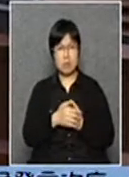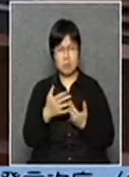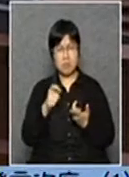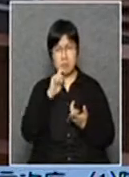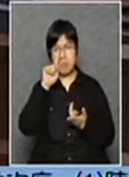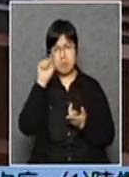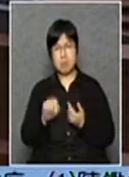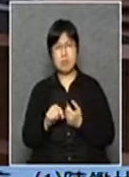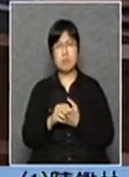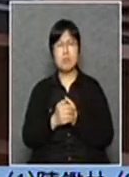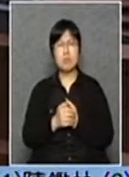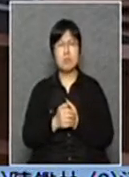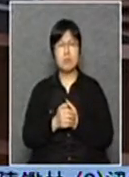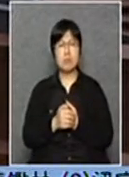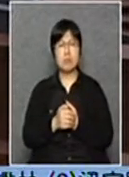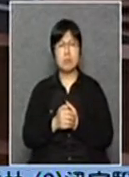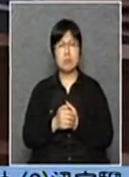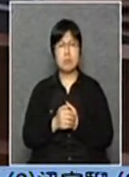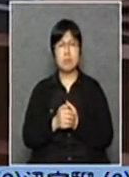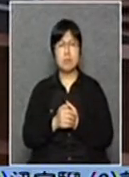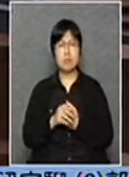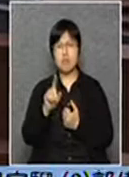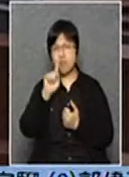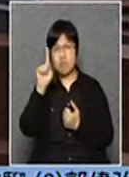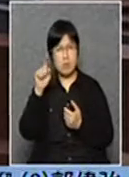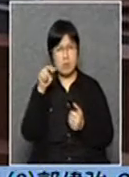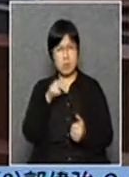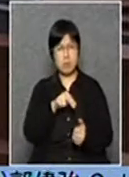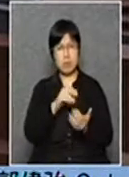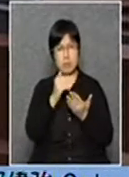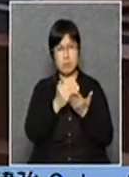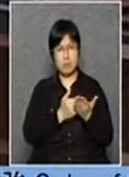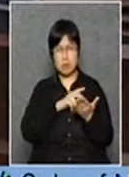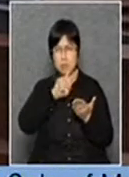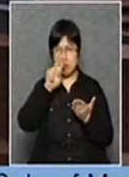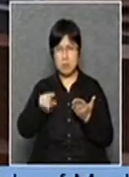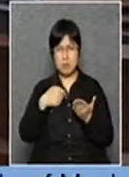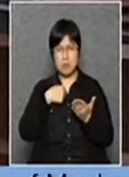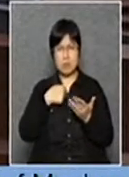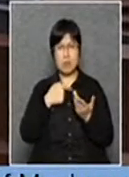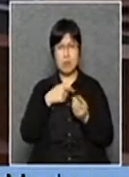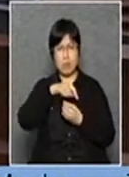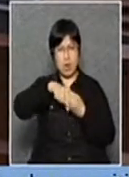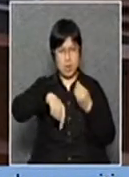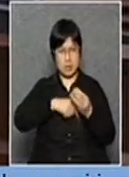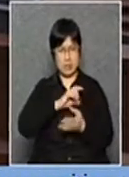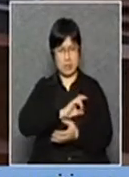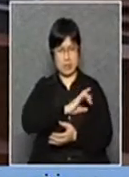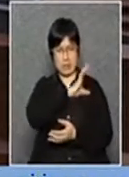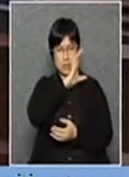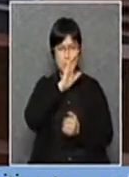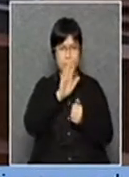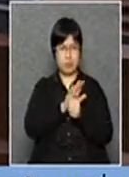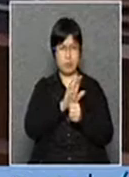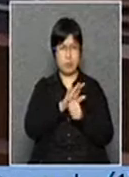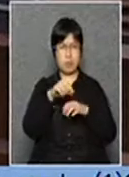題嚟。好啦，咁究竟有啲咩監管機制咧？主席，我睇翻就環境及自然保育基金咧，這個